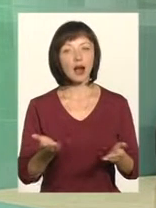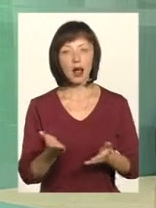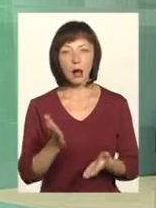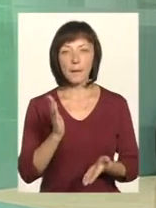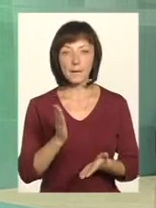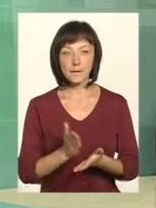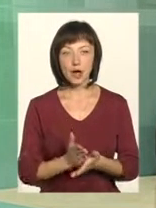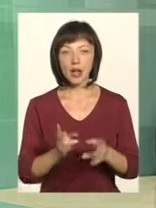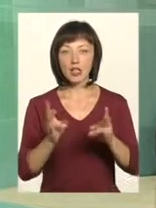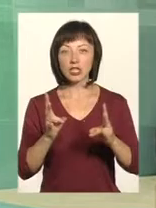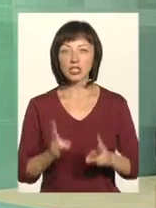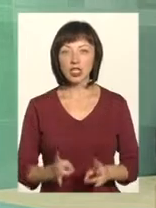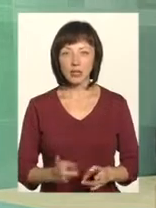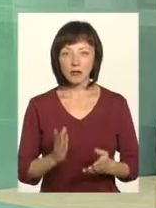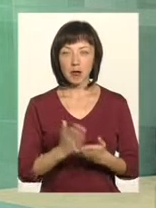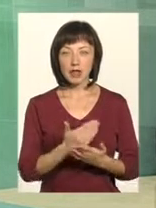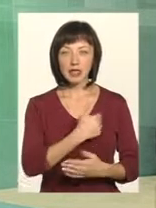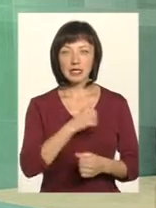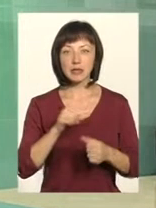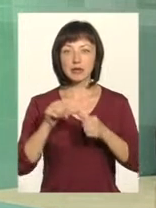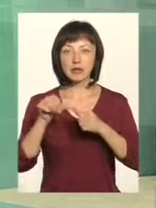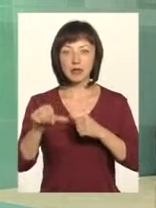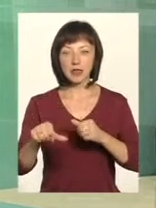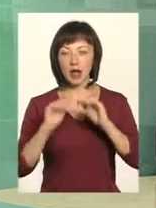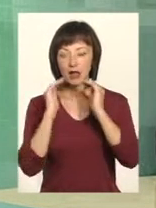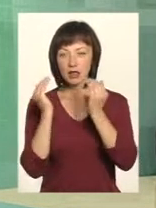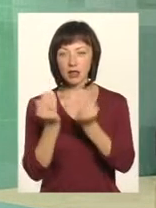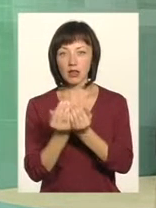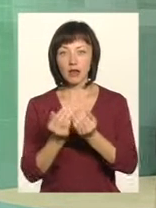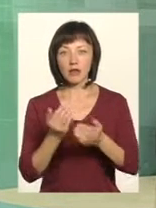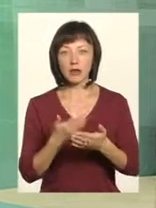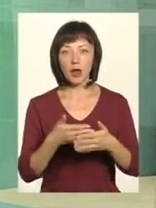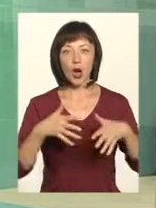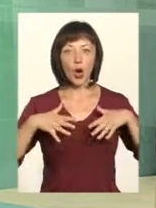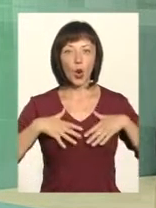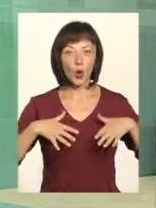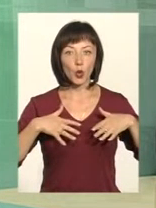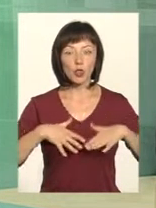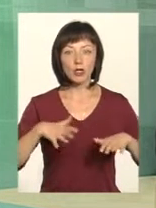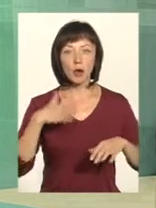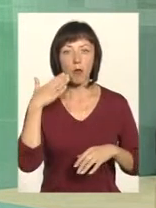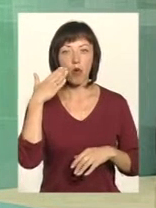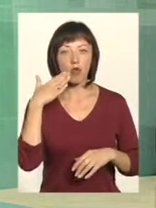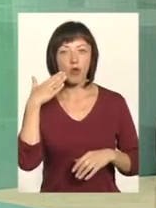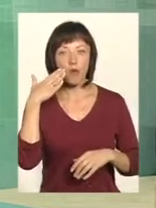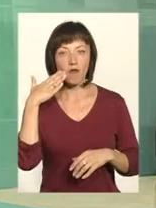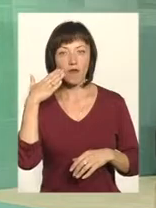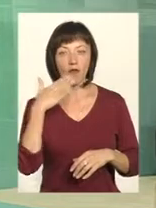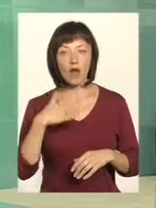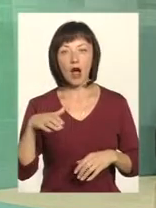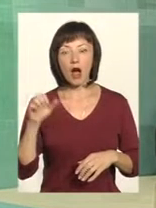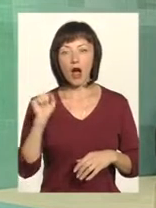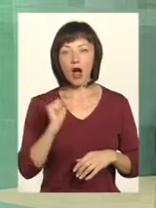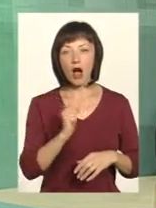має нещастя мати сепаратистські анклави, такі як Грузія, Молдова,